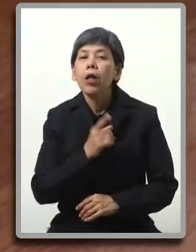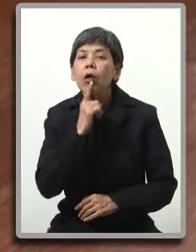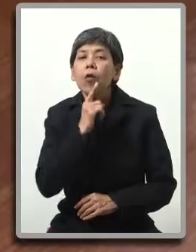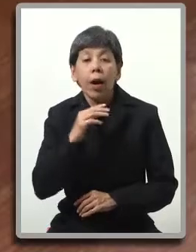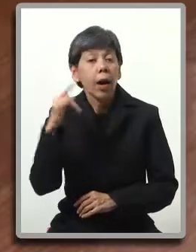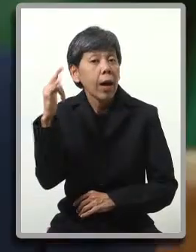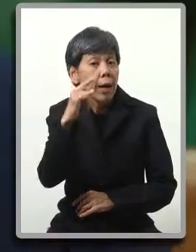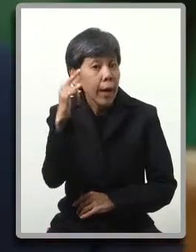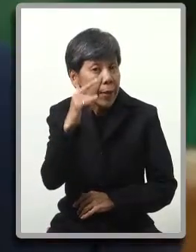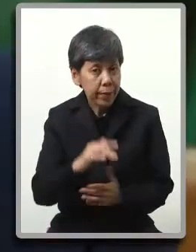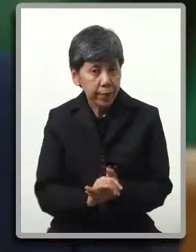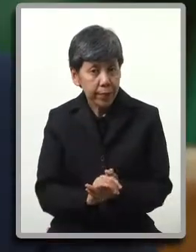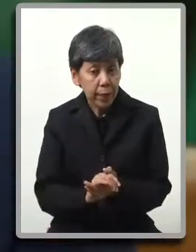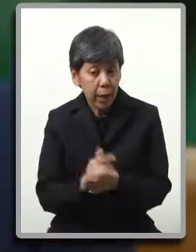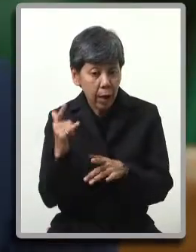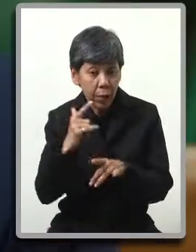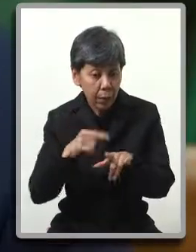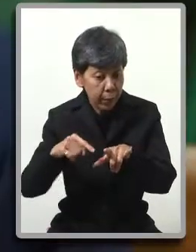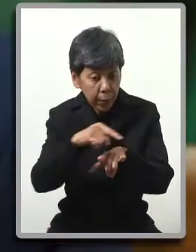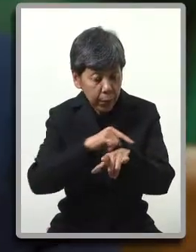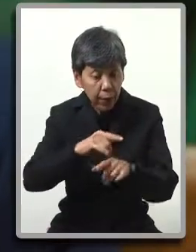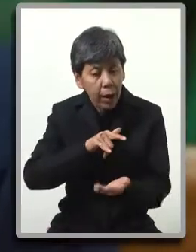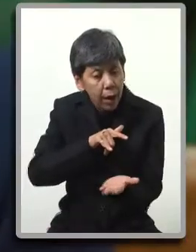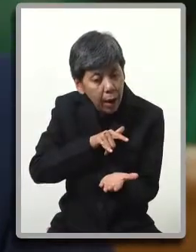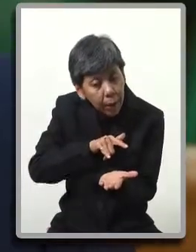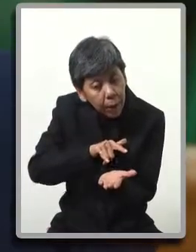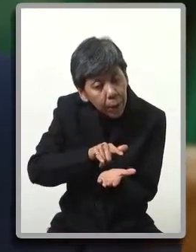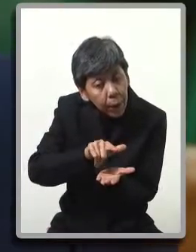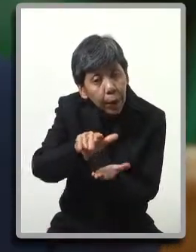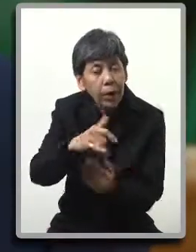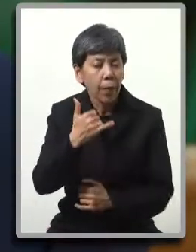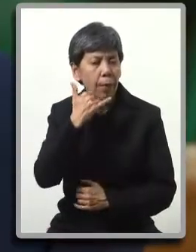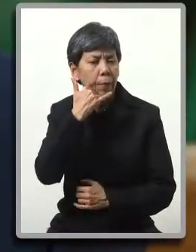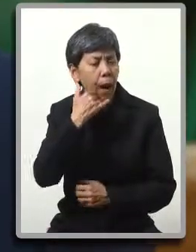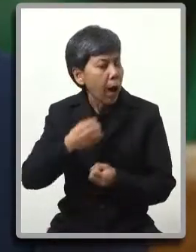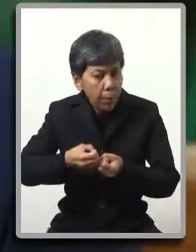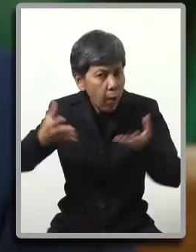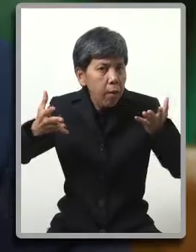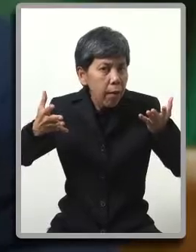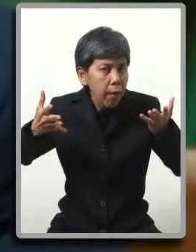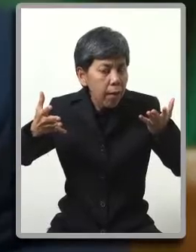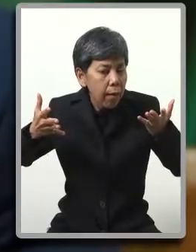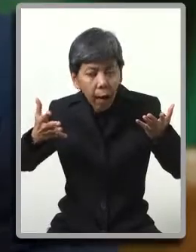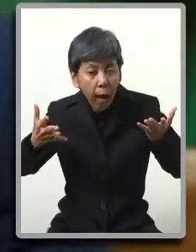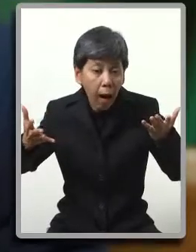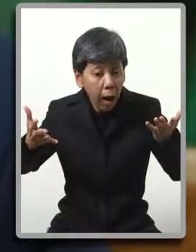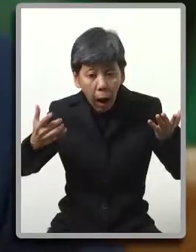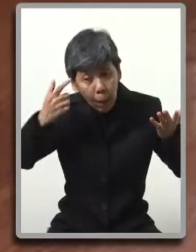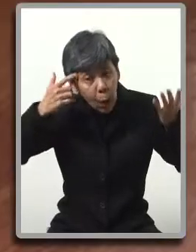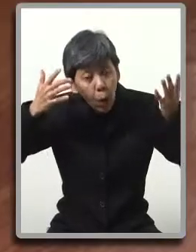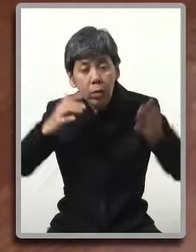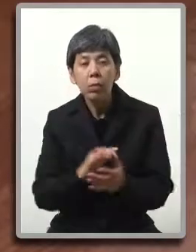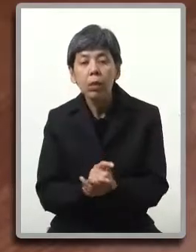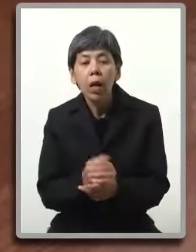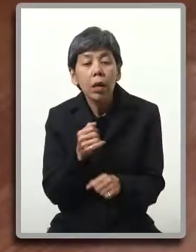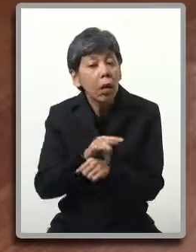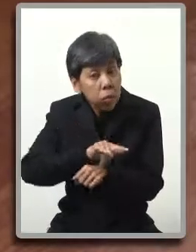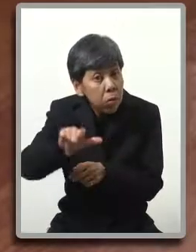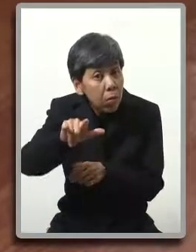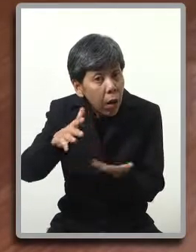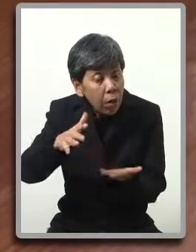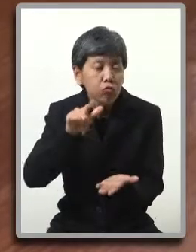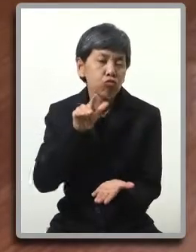ครื่องบินเนี่ยคุณขึ้นเครื่องบินแล้วเครื่องบินกำลังจะออกล่ะถ้ามีคนโทรไปบอกว่ามีระเบิดหนึ่งลูกจะมีหรือไม่มีไม่รู้ ครับ คุณว่าเครื่องบินบินไ